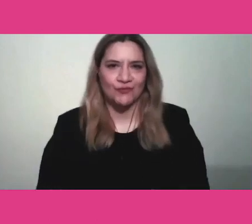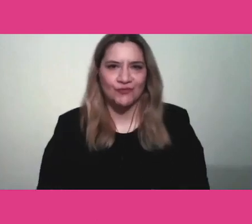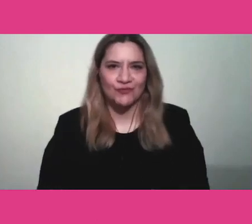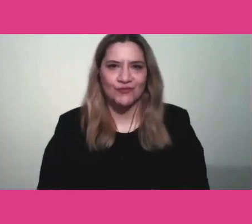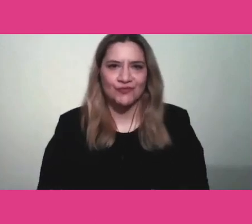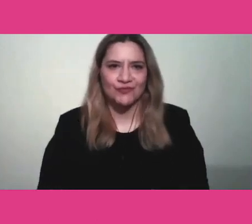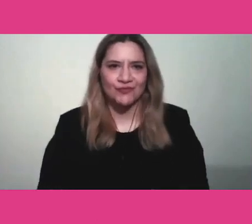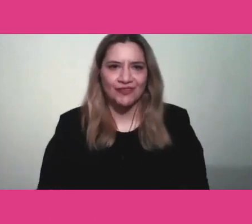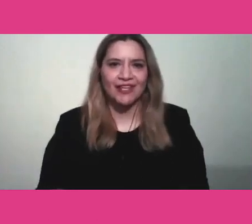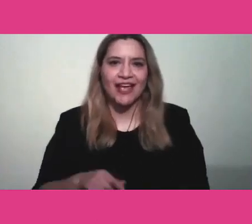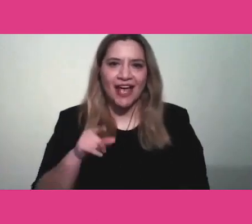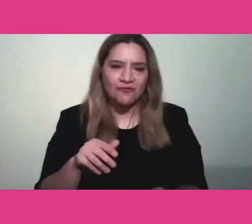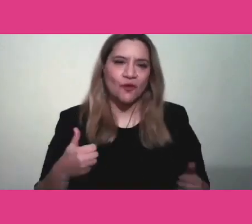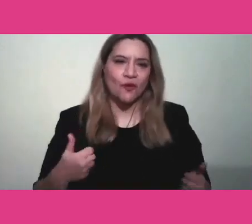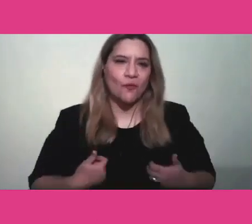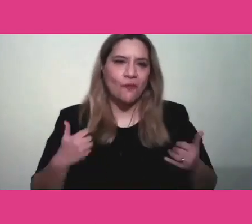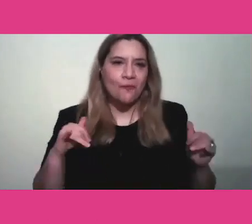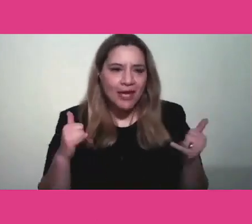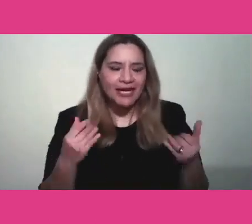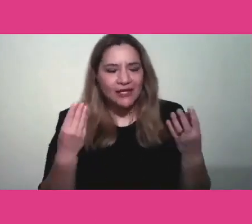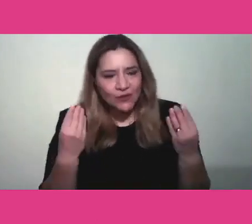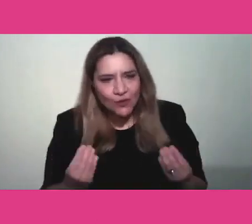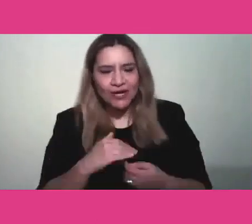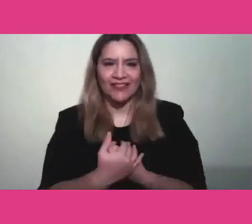σε παιχνίδι.